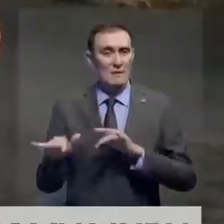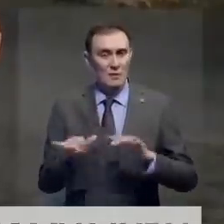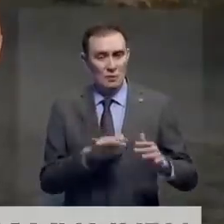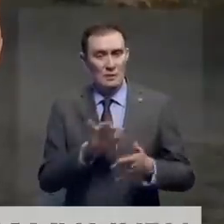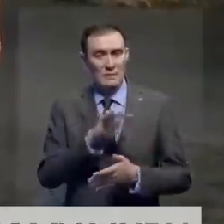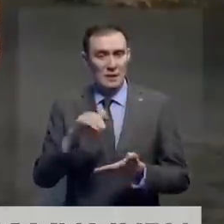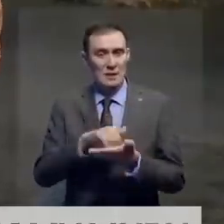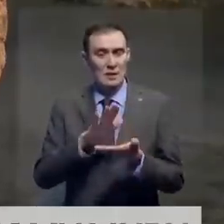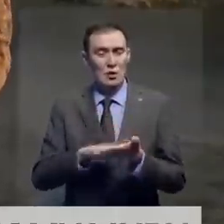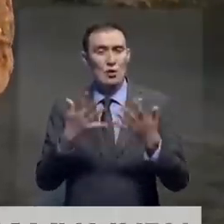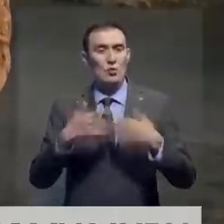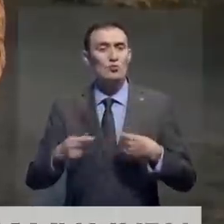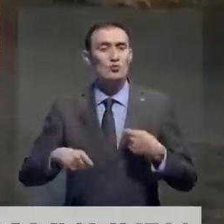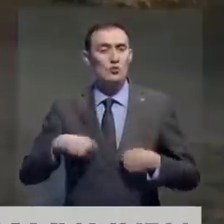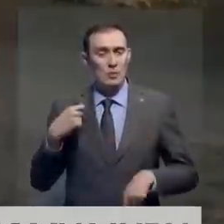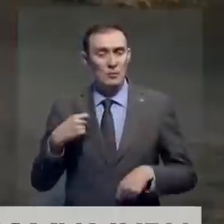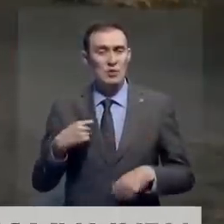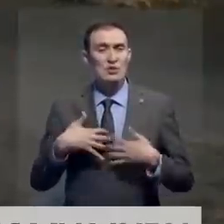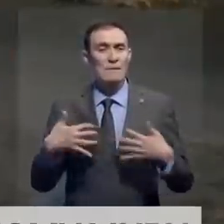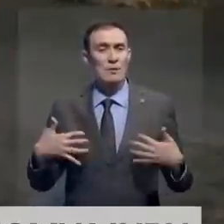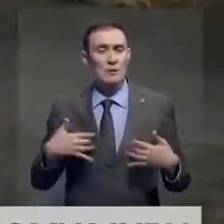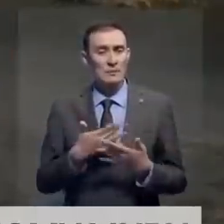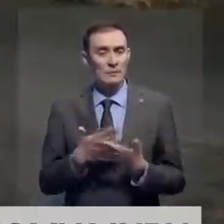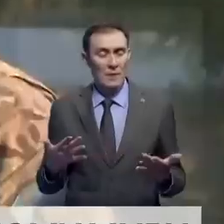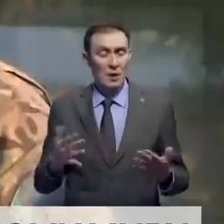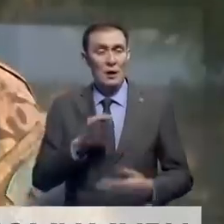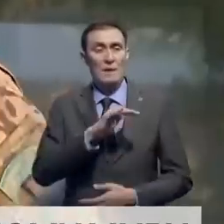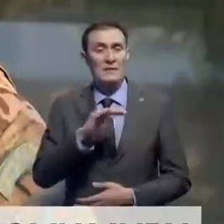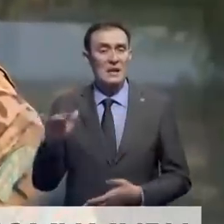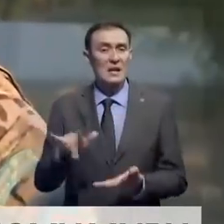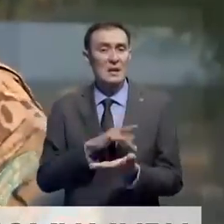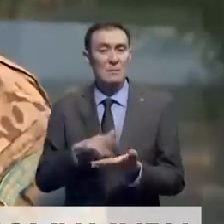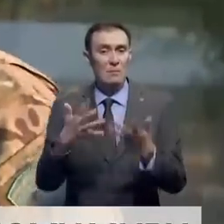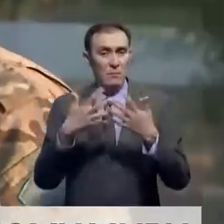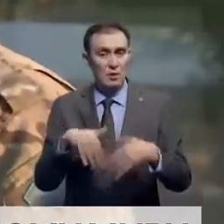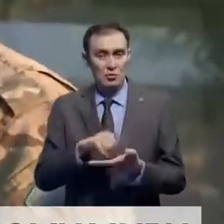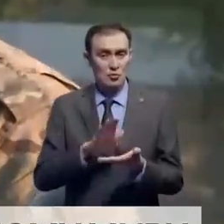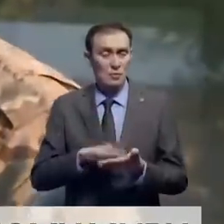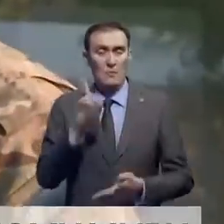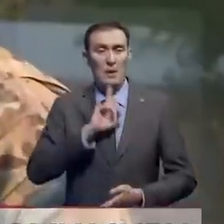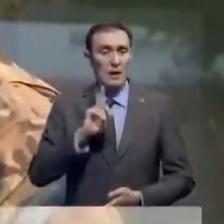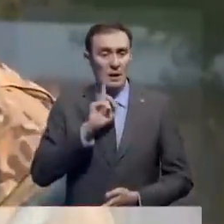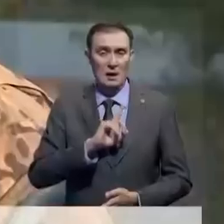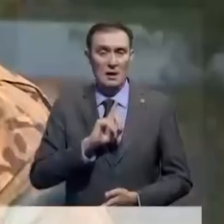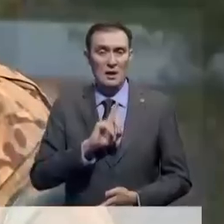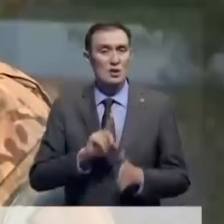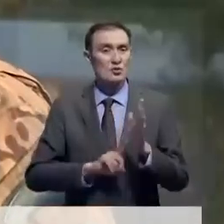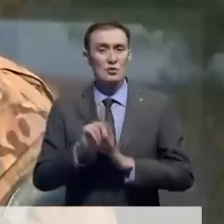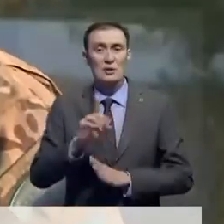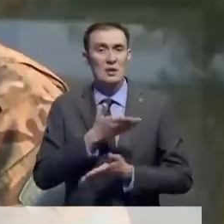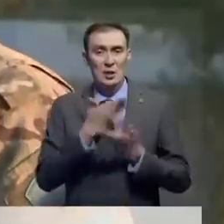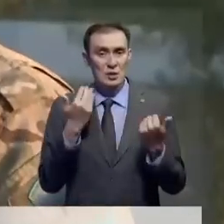какой-то официально ущерб э животному миру официальный подсчёт конечно ещё и